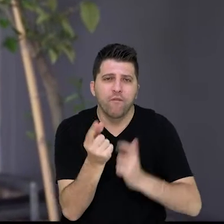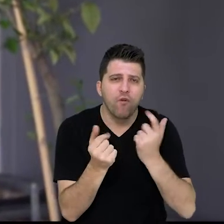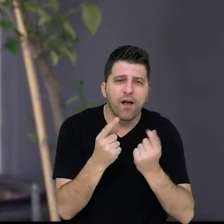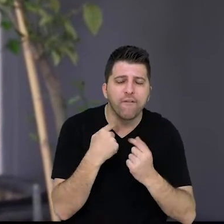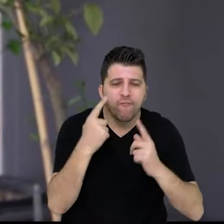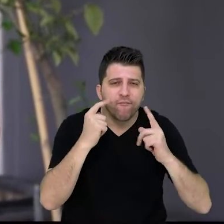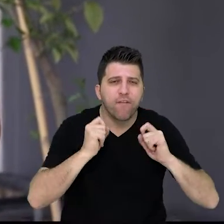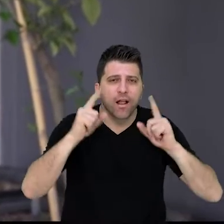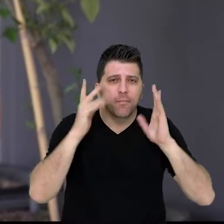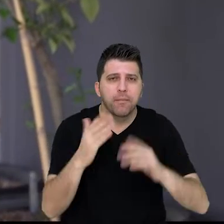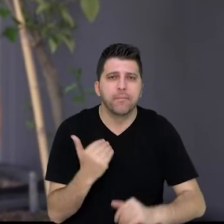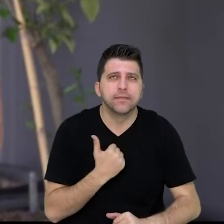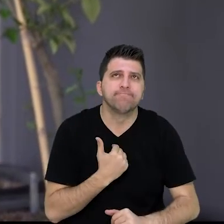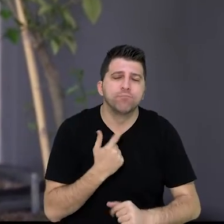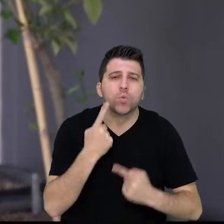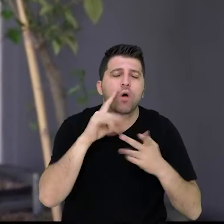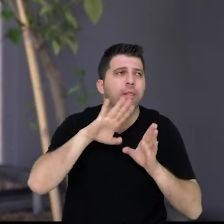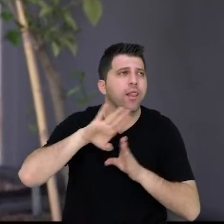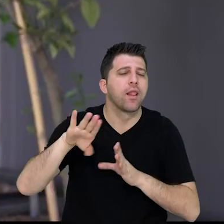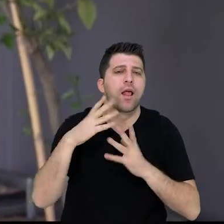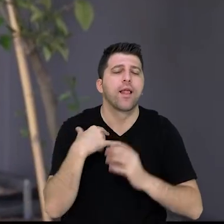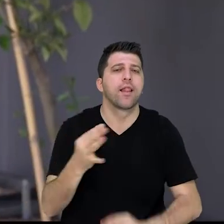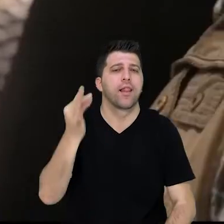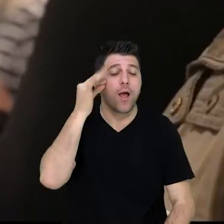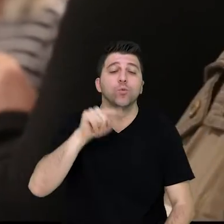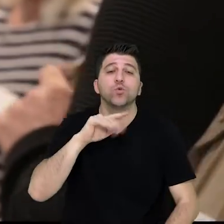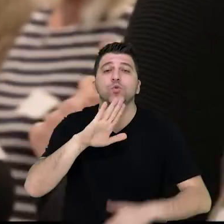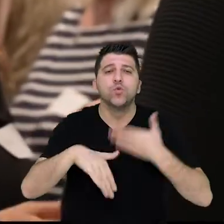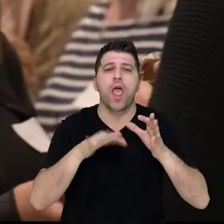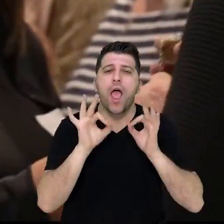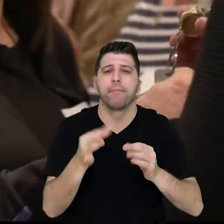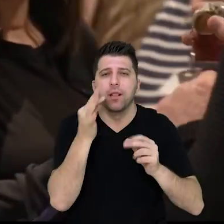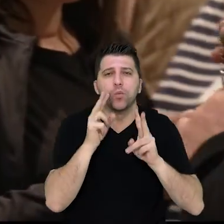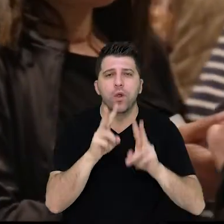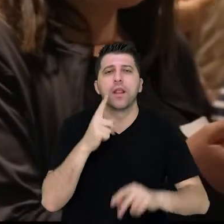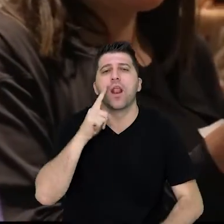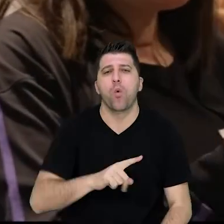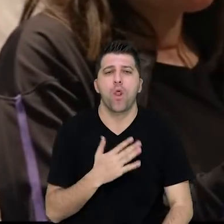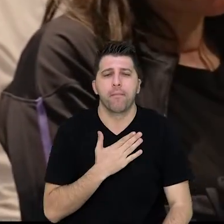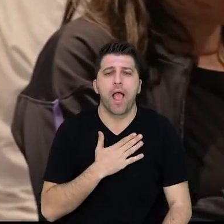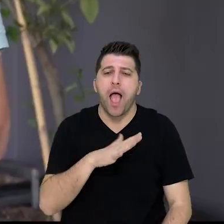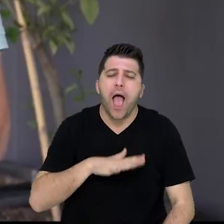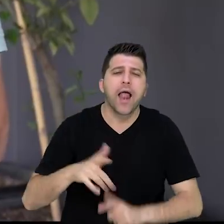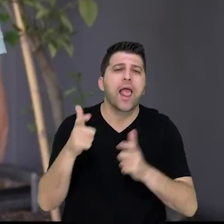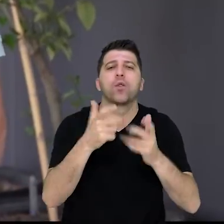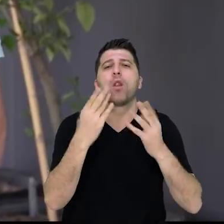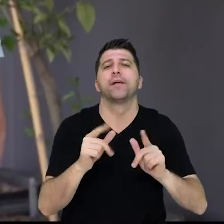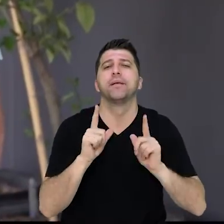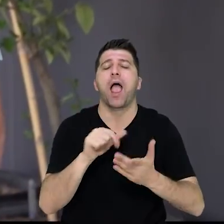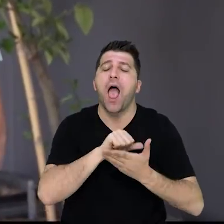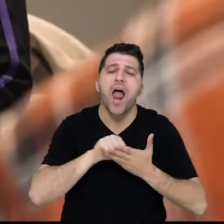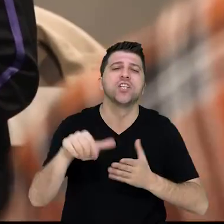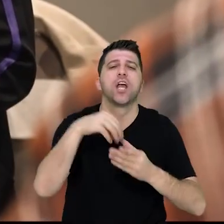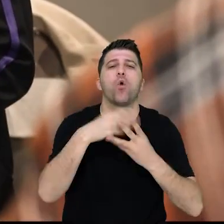öğrendikleri bile biz göz ardı etmişiz görmemişiz Ama bundan sonra hep göreceğine inanıyorum her yerde olmalı her